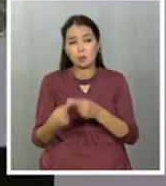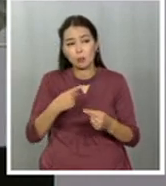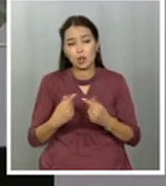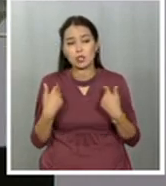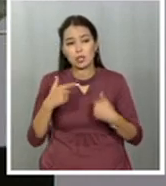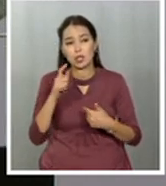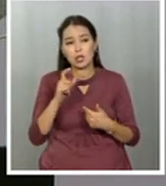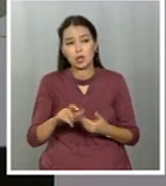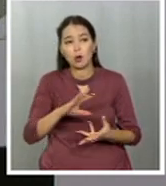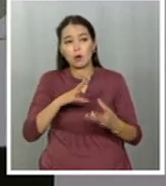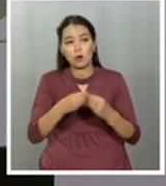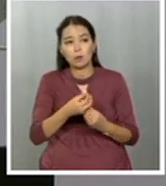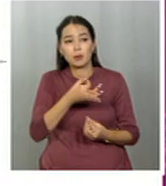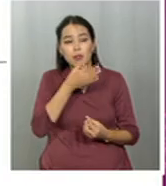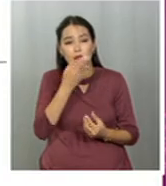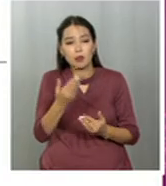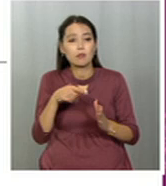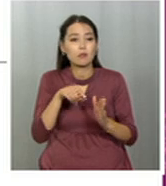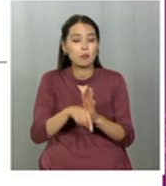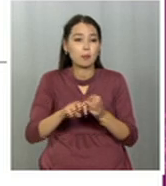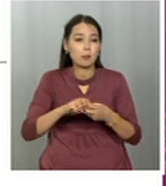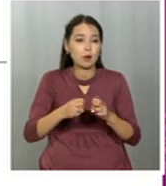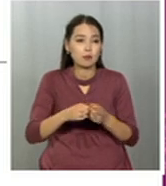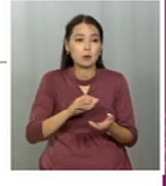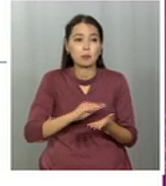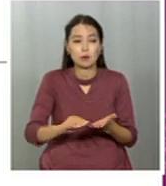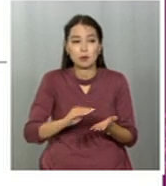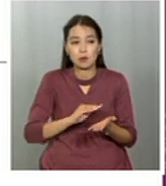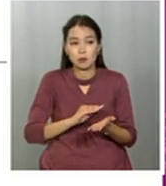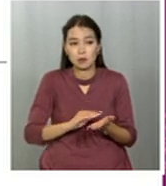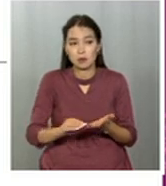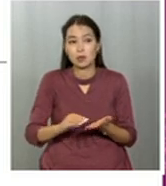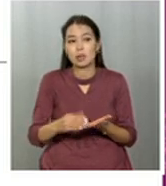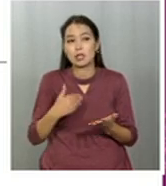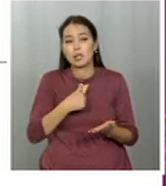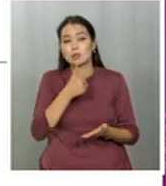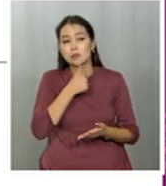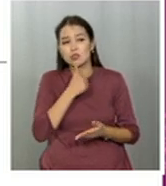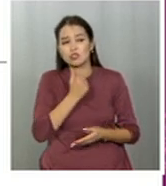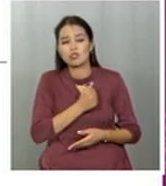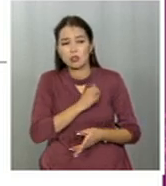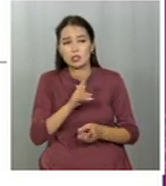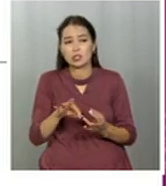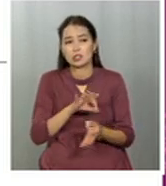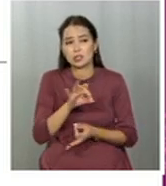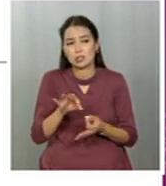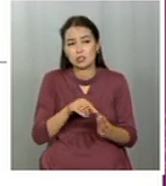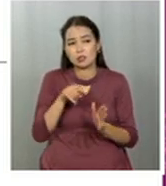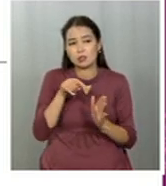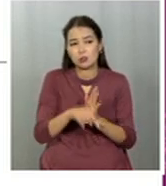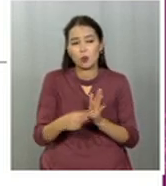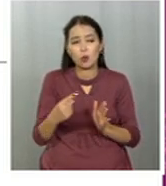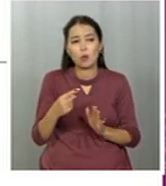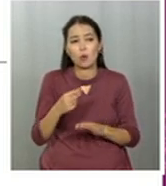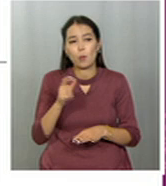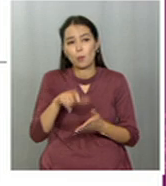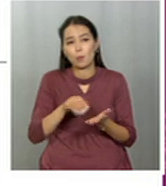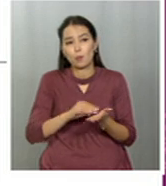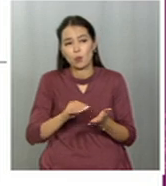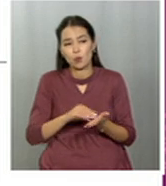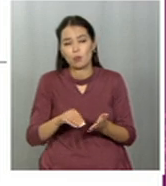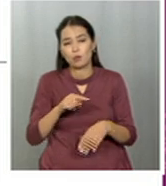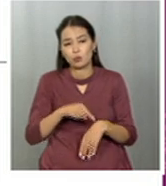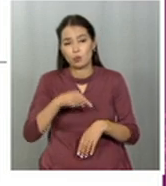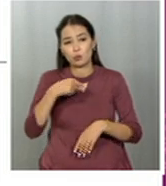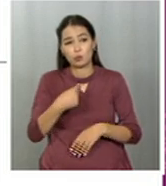сформулировать нравственные проблемы в повести. Я испытала жалость к сироте. Пронзительная повесть тронула меня. Пожелание.